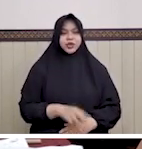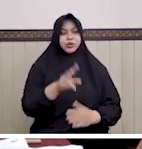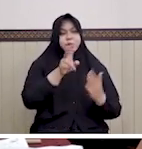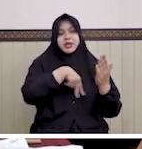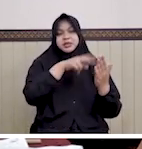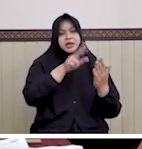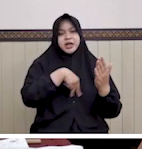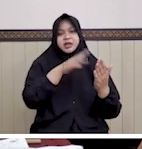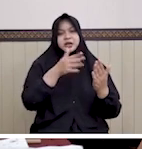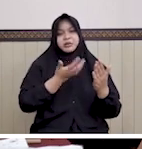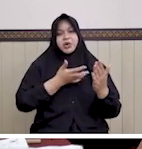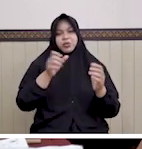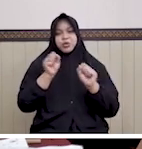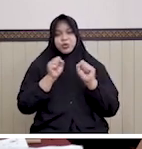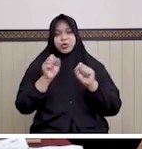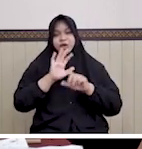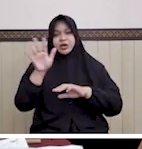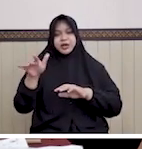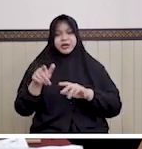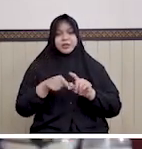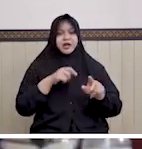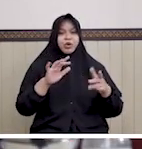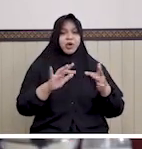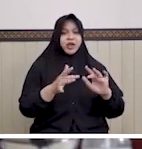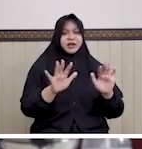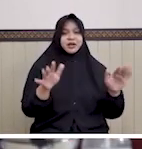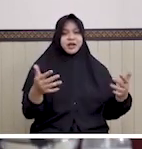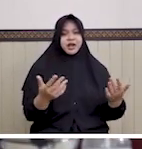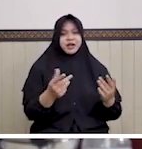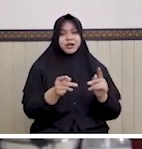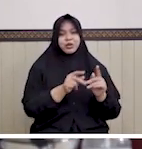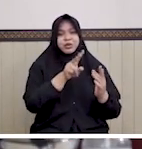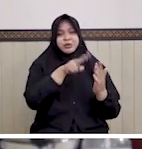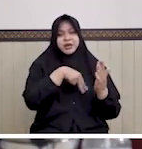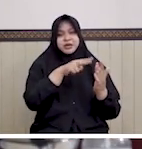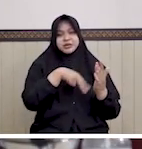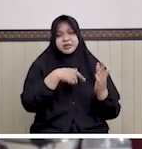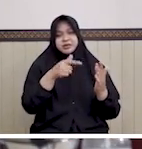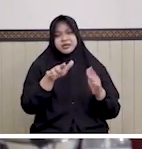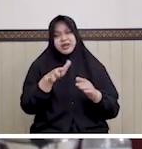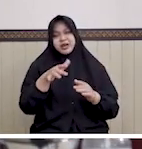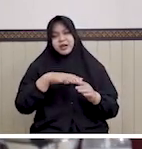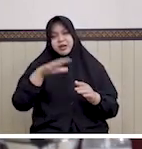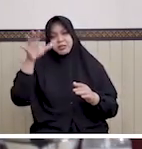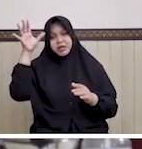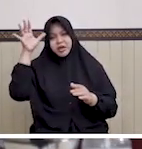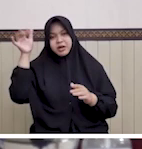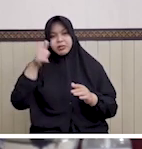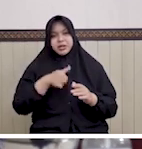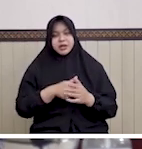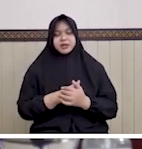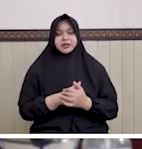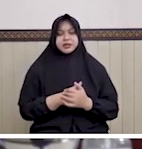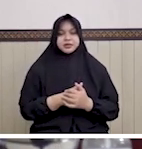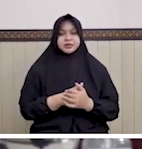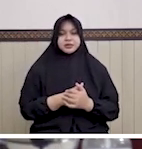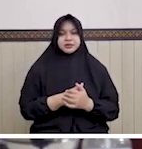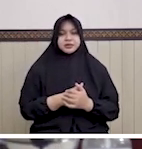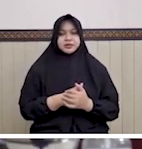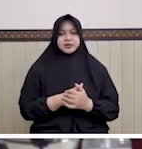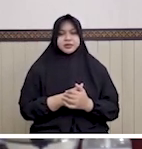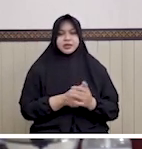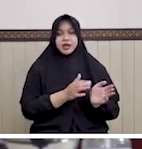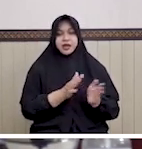bacain aja lah ngomong sendiri pada online Padahal kalau dibacakan kan kita nggak paham seperti isinya berkurang ya